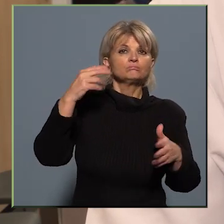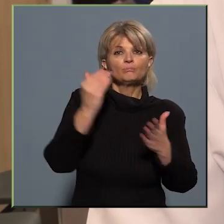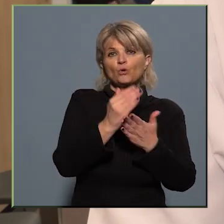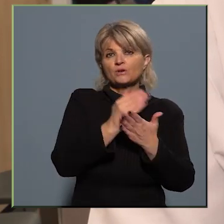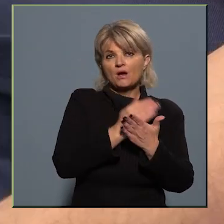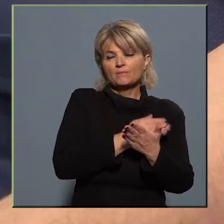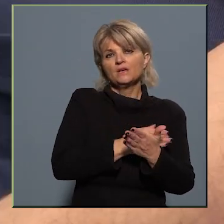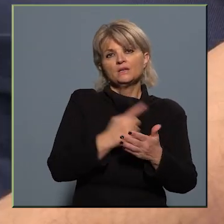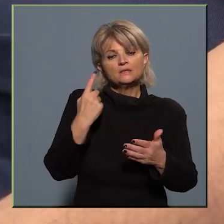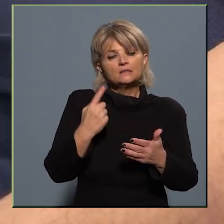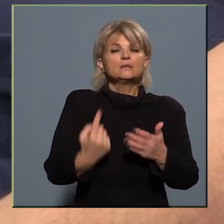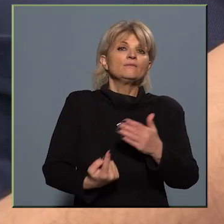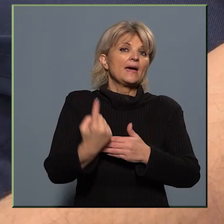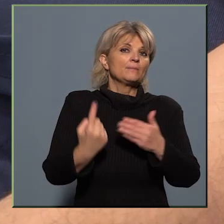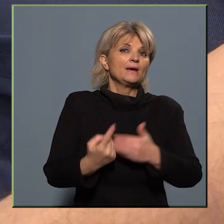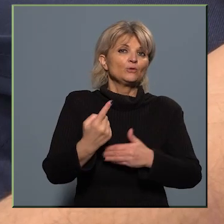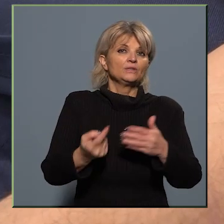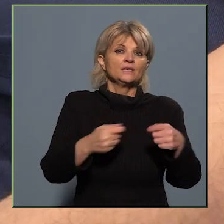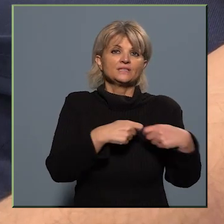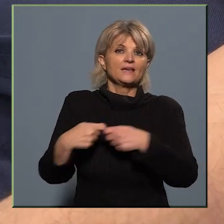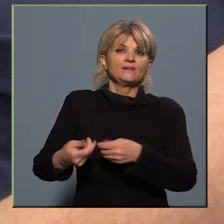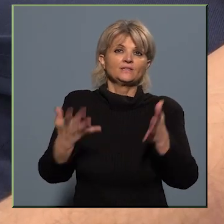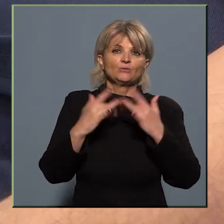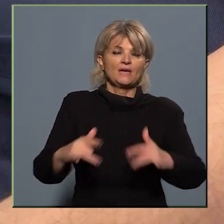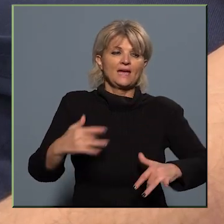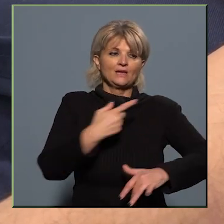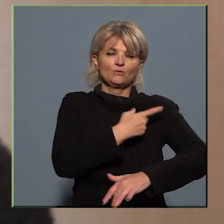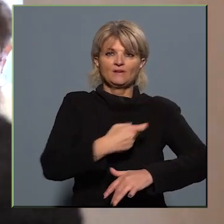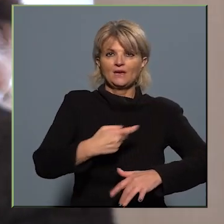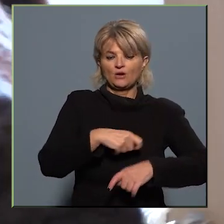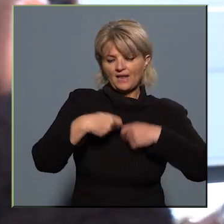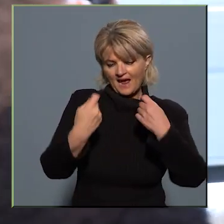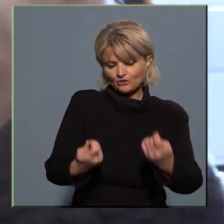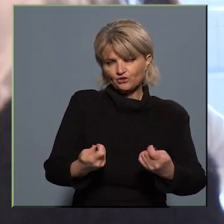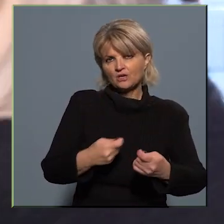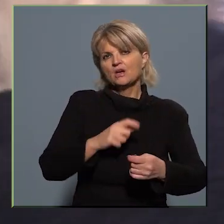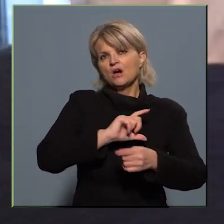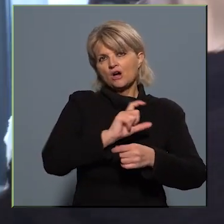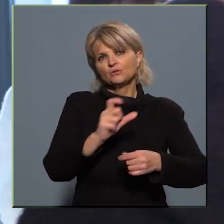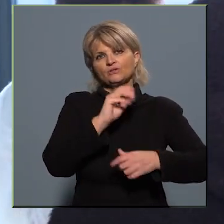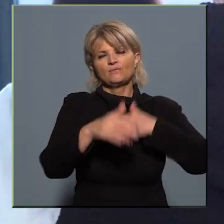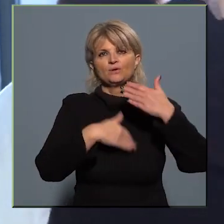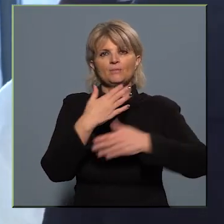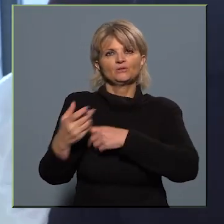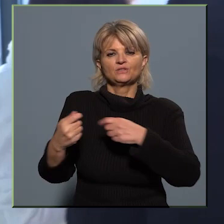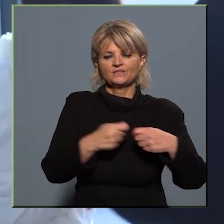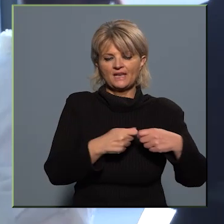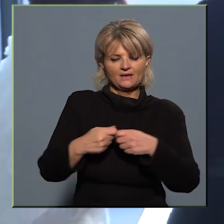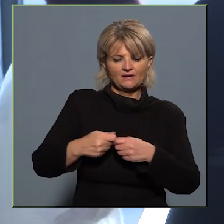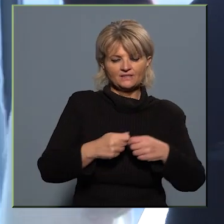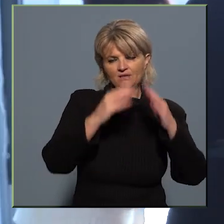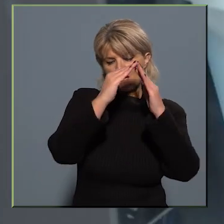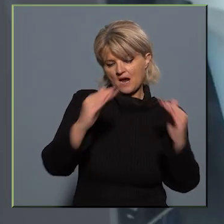hogy szervezzünk egy helyi véradást, és ennek azóta tart folyamatosan a szervezése, gyakorlatilag a ház mindegyik része kiveszi